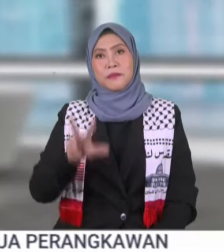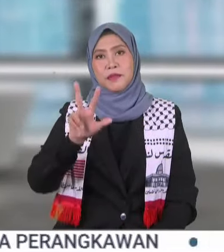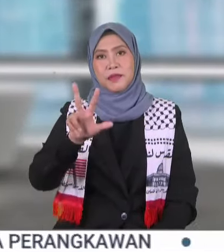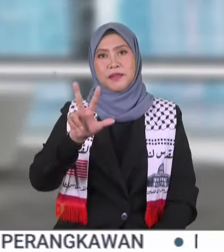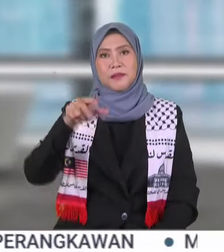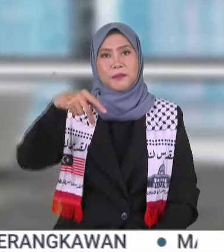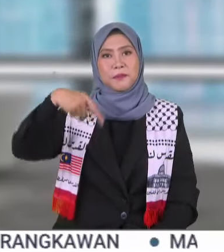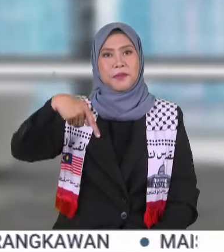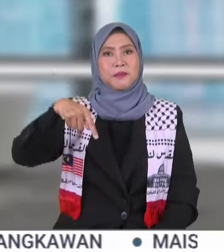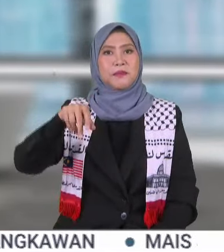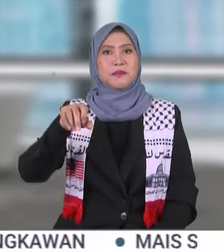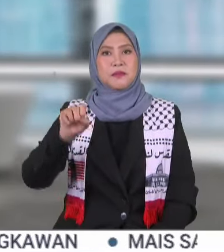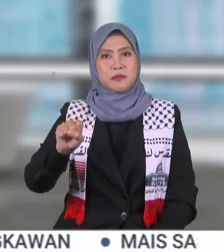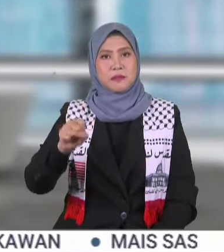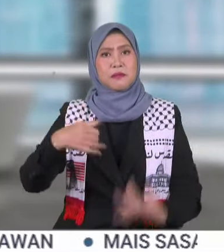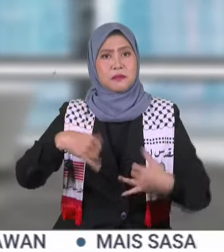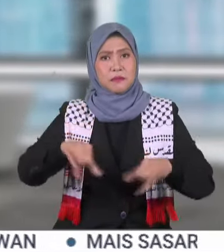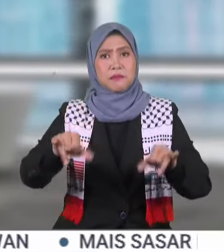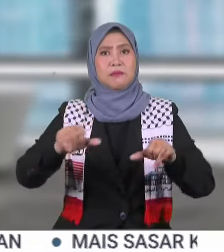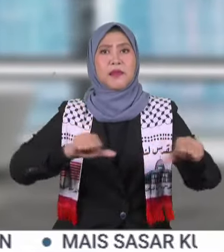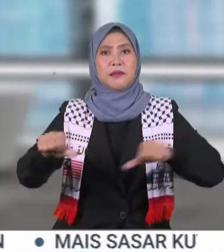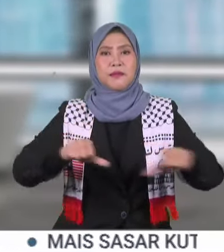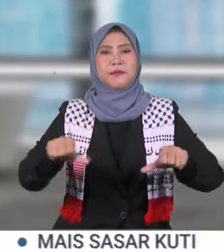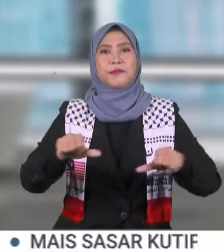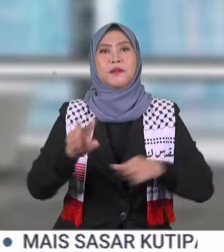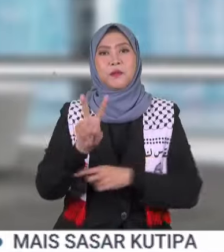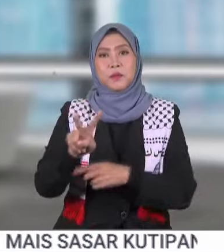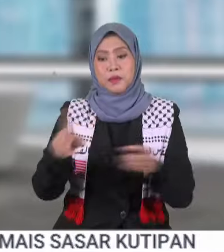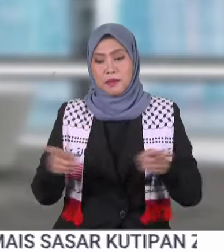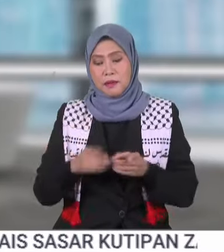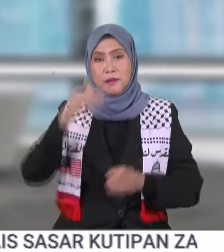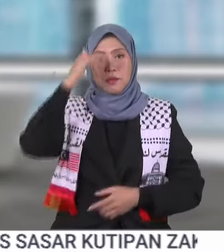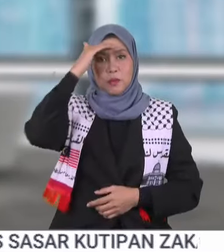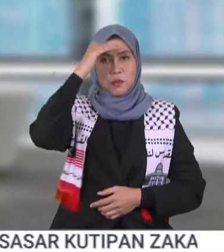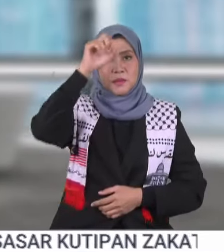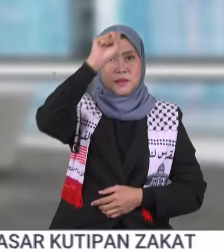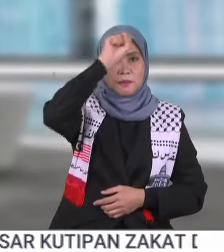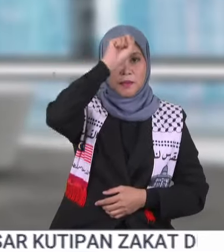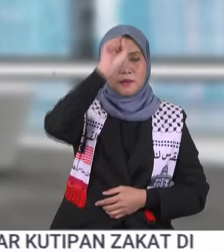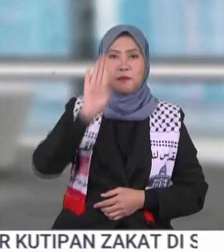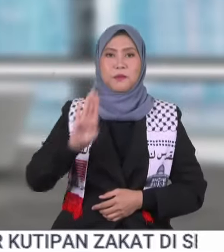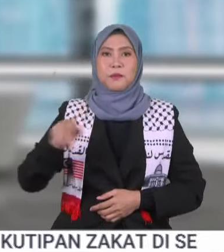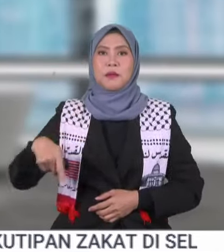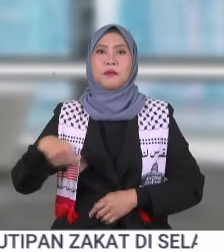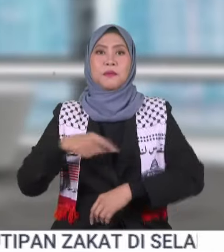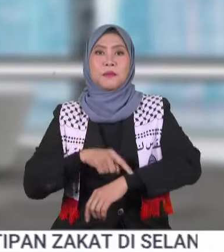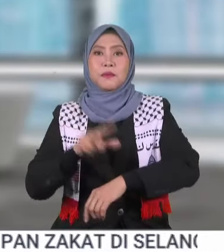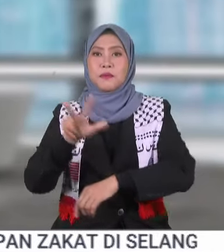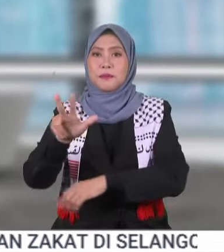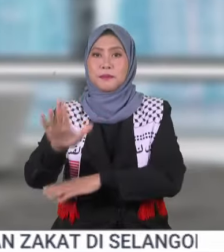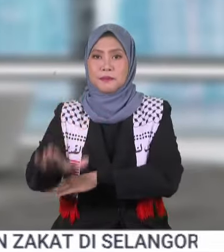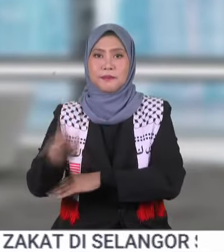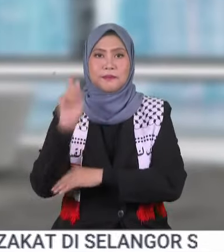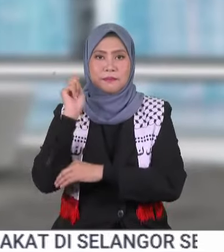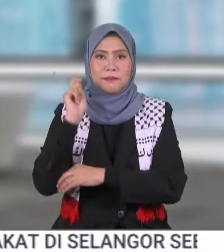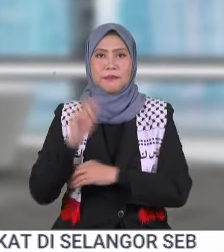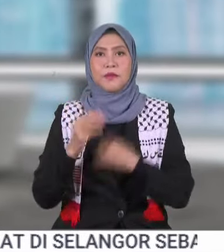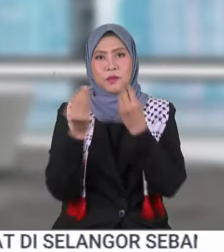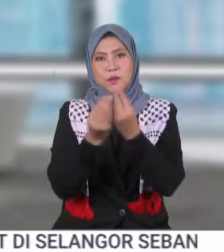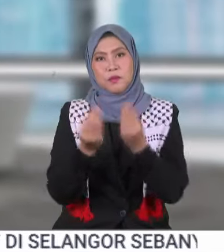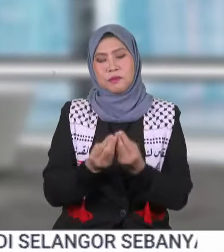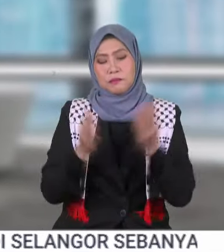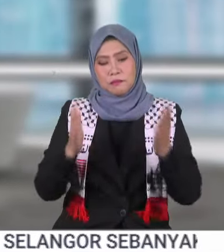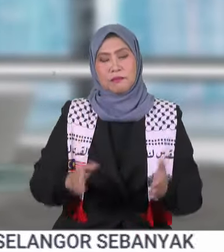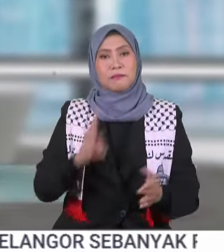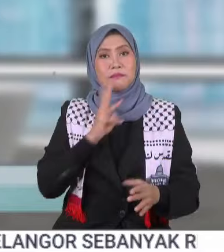tiga pusat pemindahan sementara PPS masih aktif di dua daerah di Johor iaitu segamat dan Batu Pahat setakat pukul 3 petang tadi jumlah